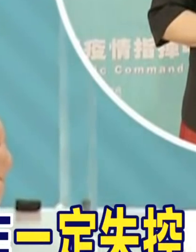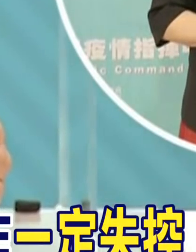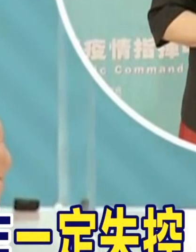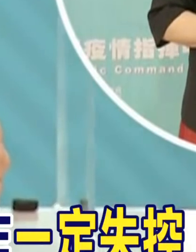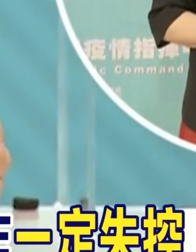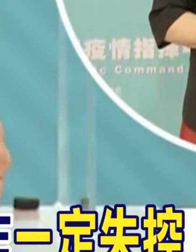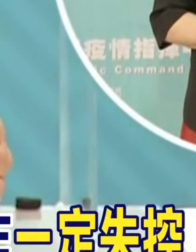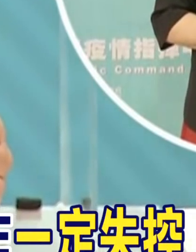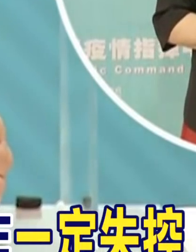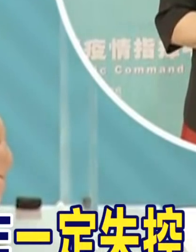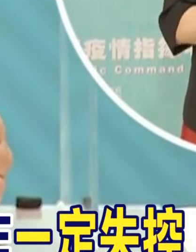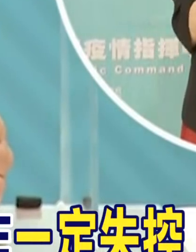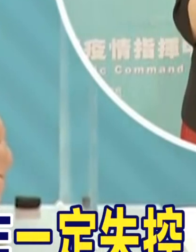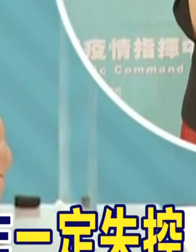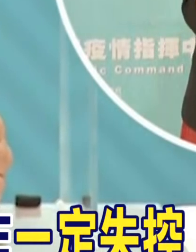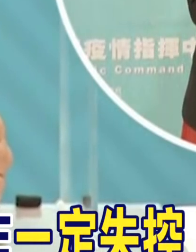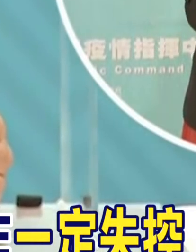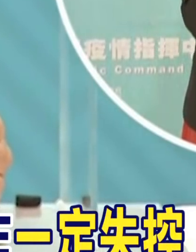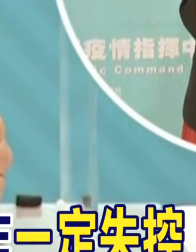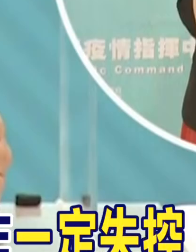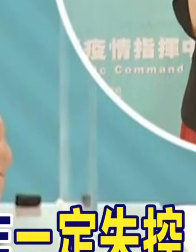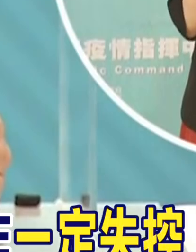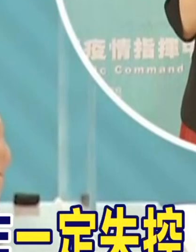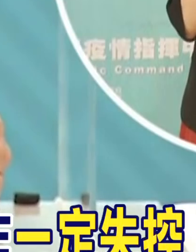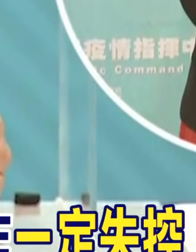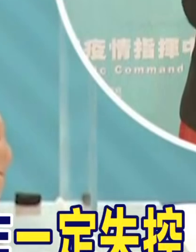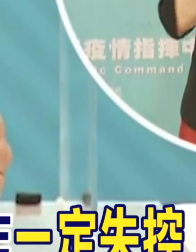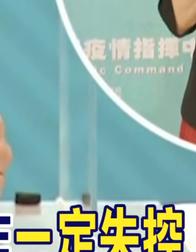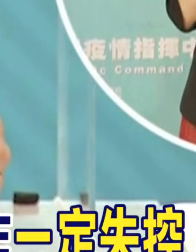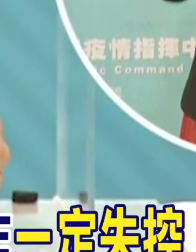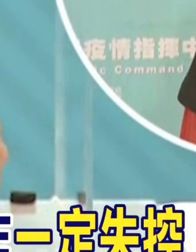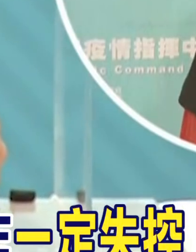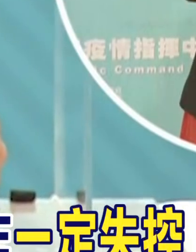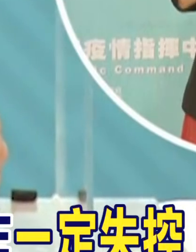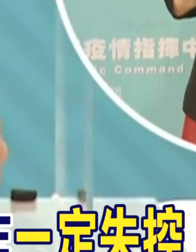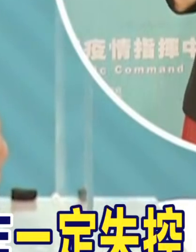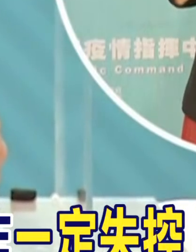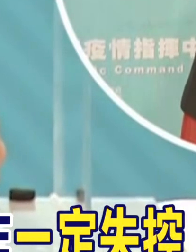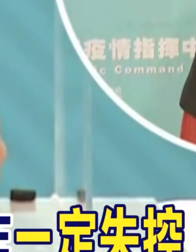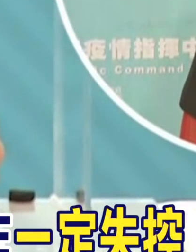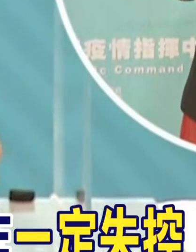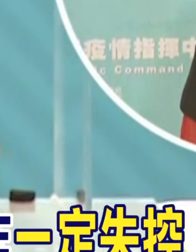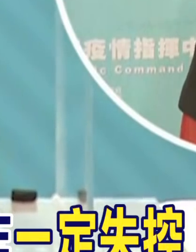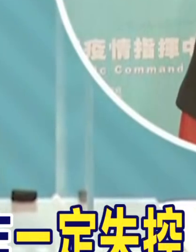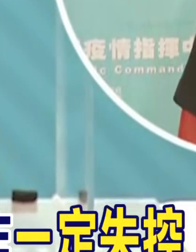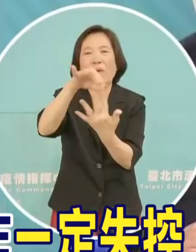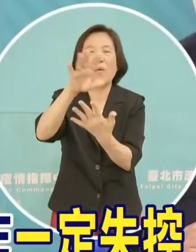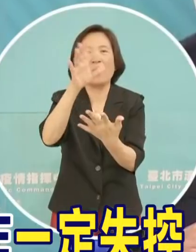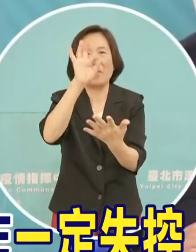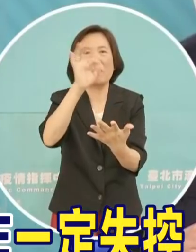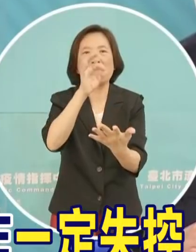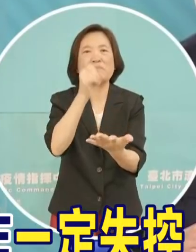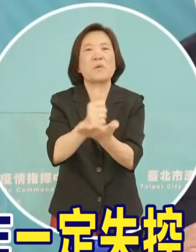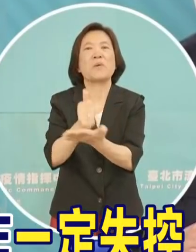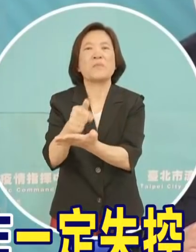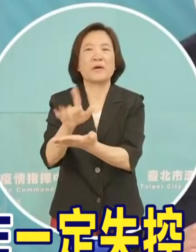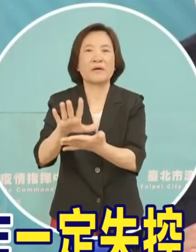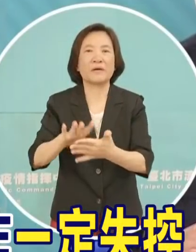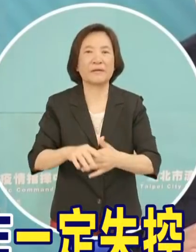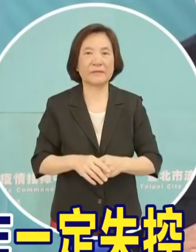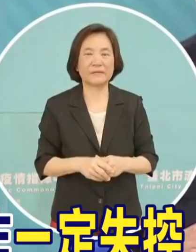也可能是说，反正有病的都筛出来了、哦、那反正是其他的地方，那我们在检查台北市其他医